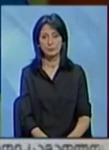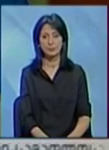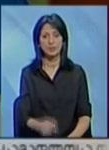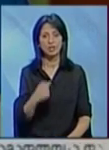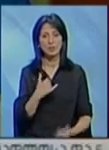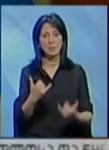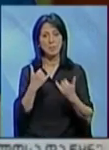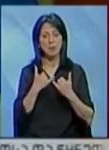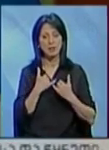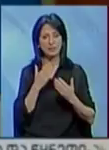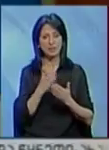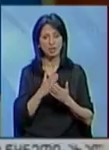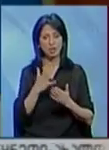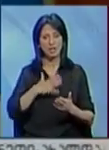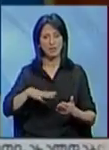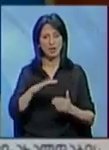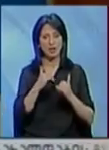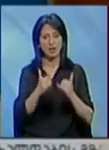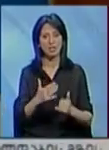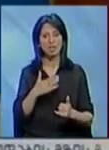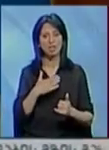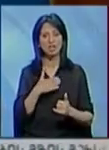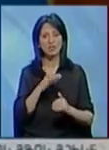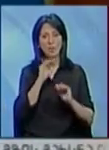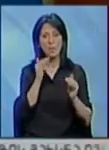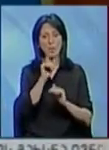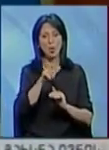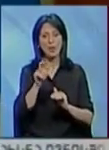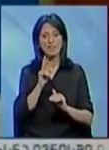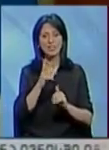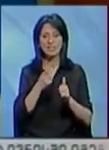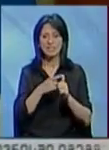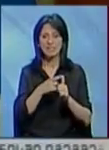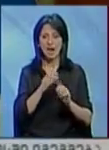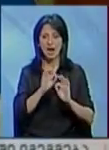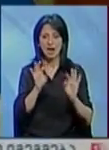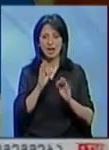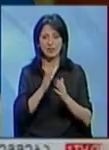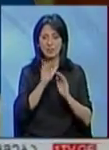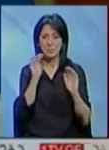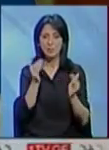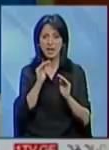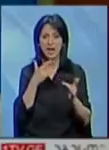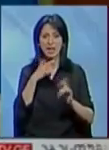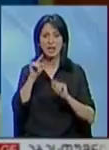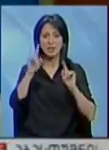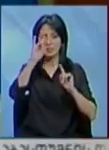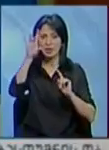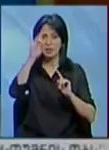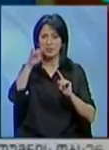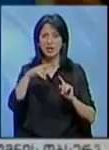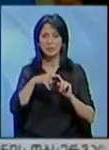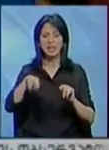ჩვენ ქცეს პატივი, შეიძლება ითქვას ჩვენს ქვეყანას, ჩვენს იმ მომღერლებს, ვისაც სახელი გაუთქვა და მღერიანი თეატრებში, სწორედ